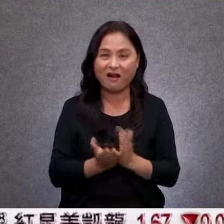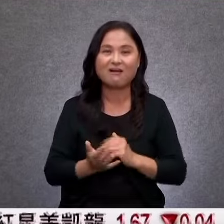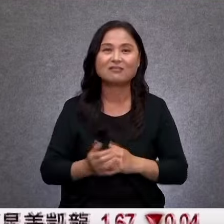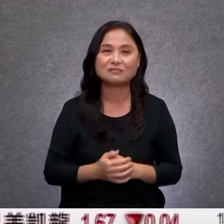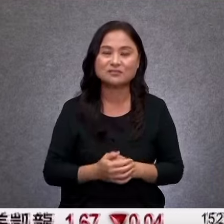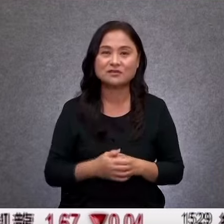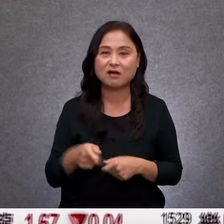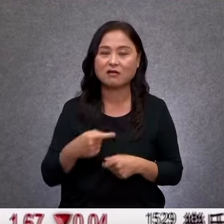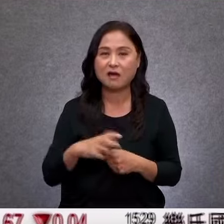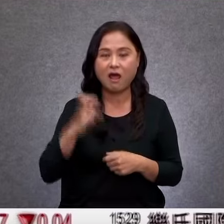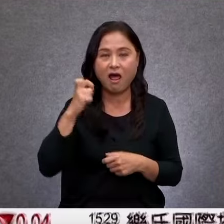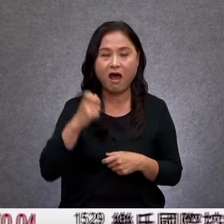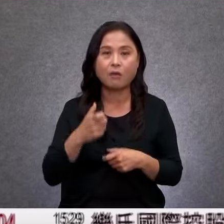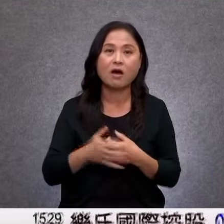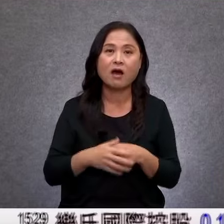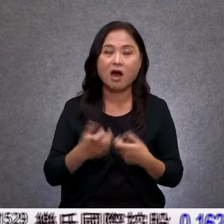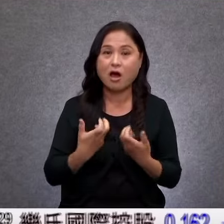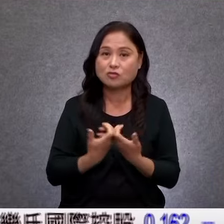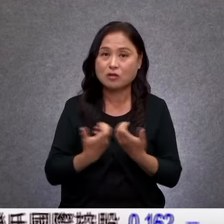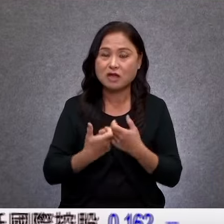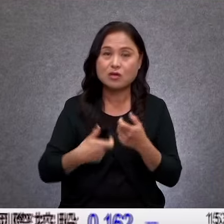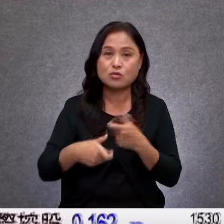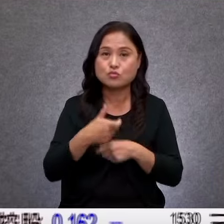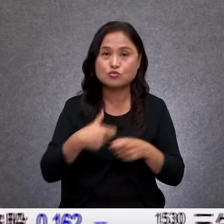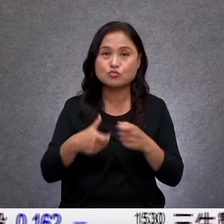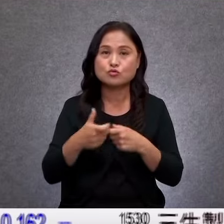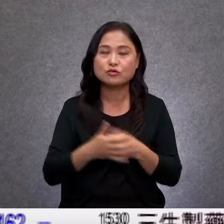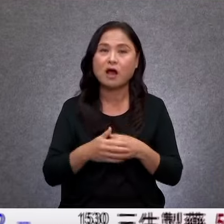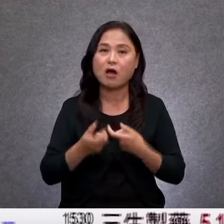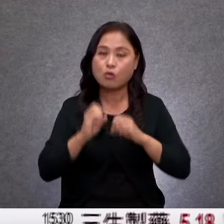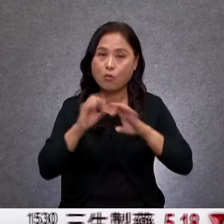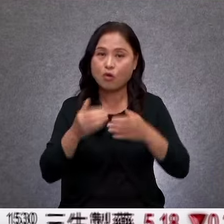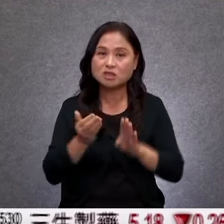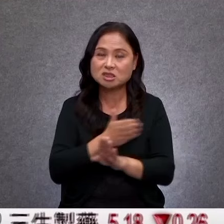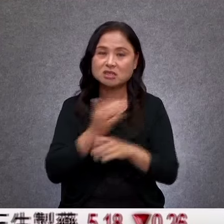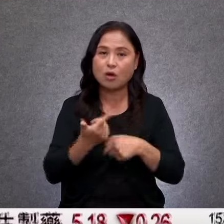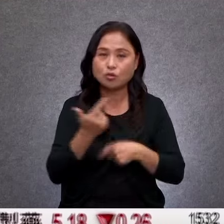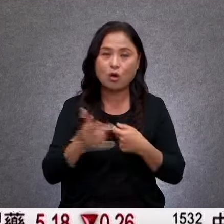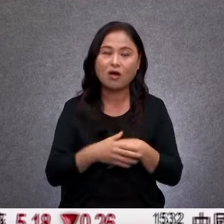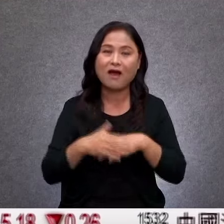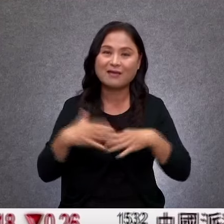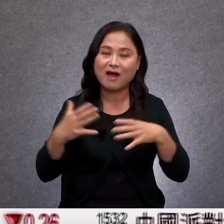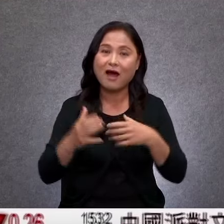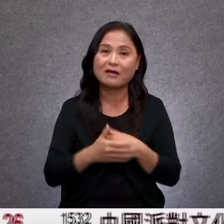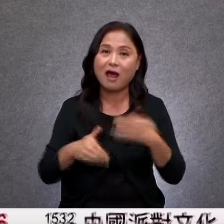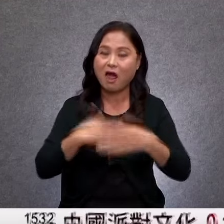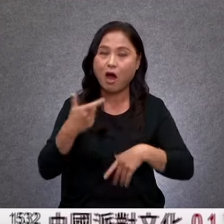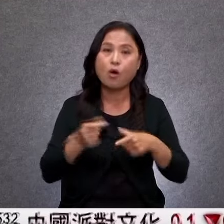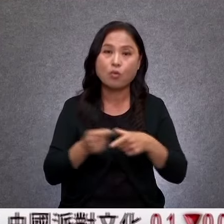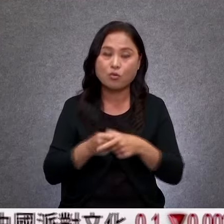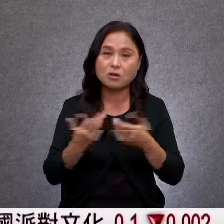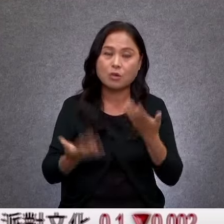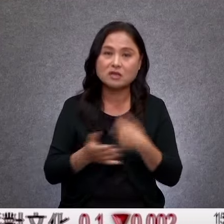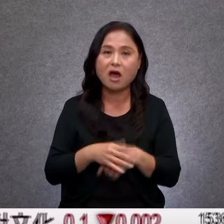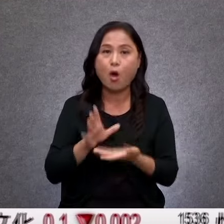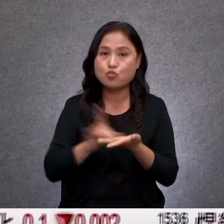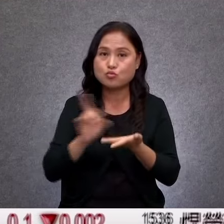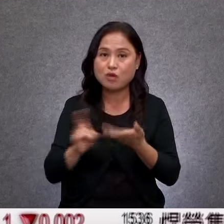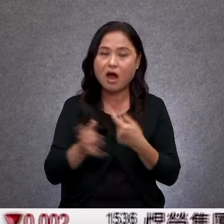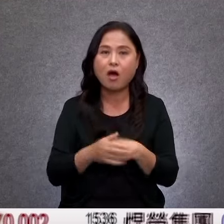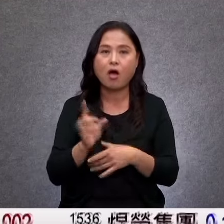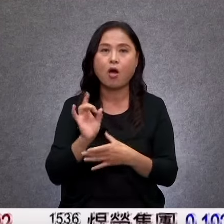價封盤咁樣。咁其實咧喺你預算案公布之前咧，就已經有好幾間大行啊、業或者係